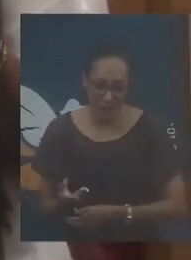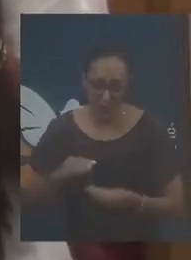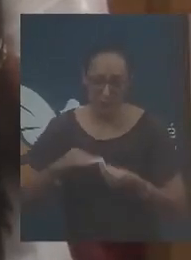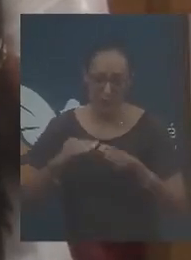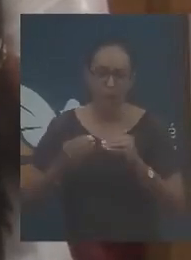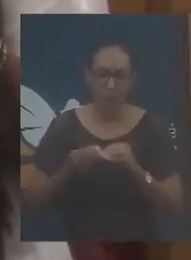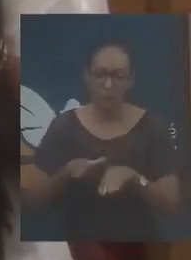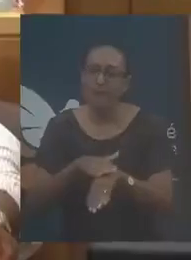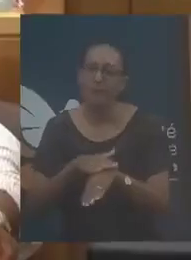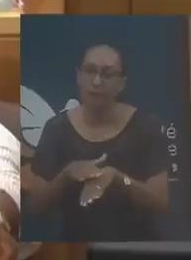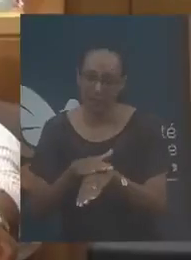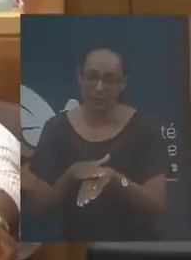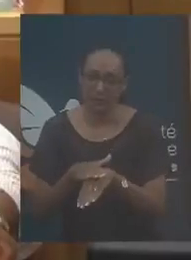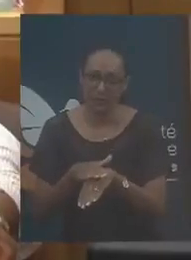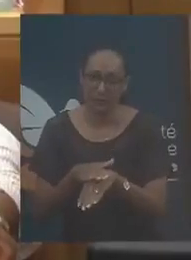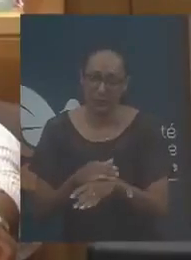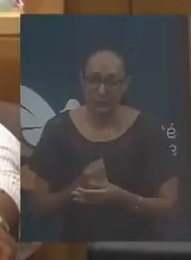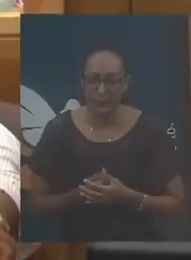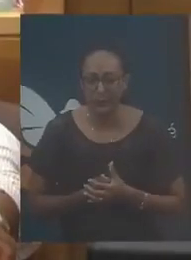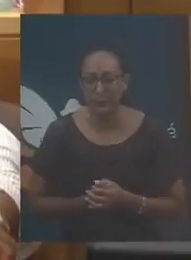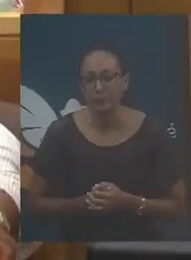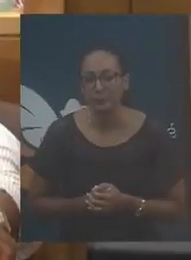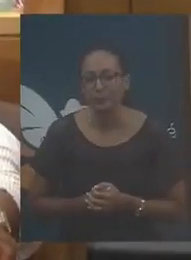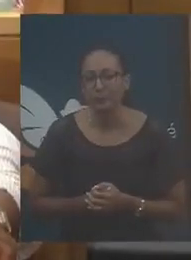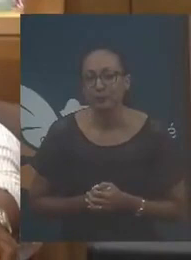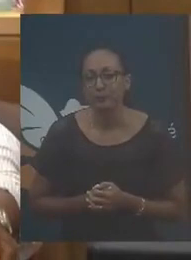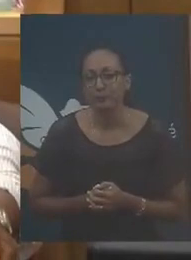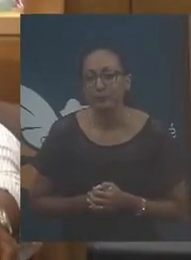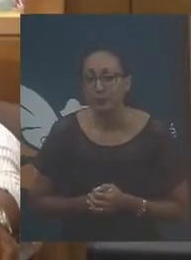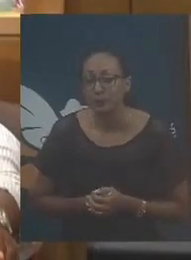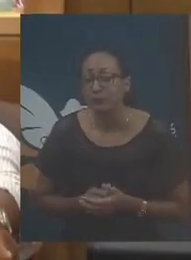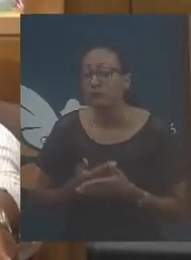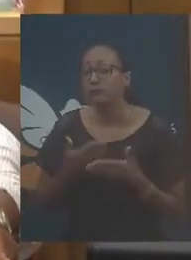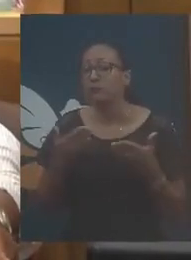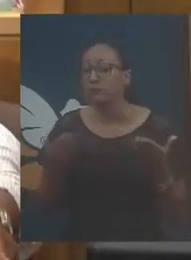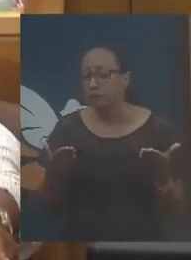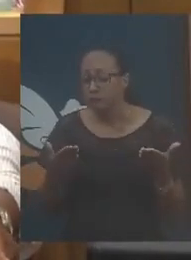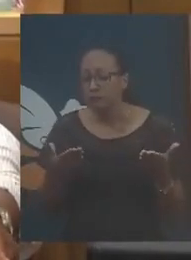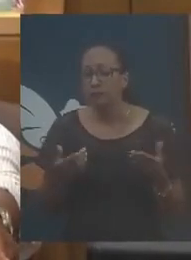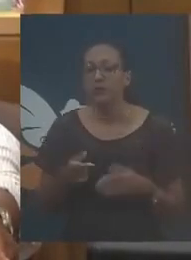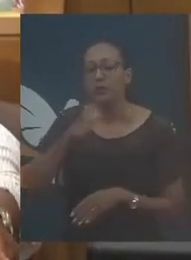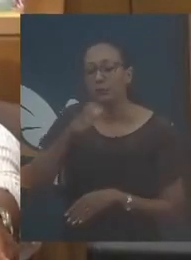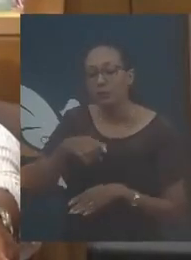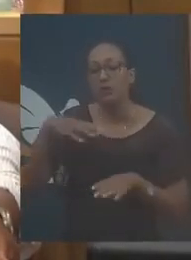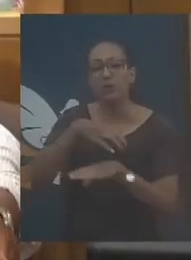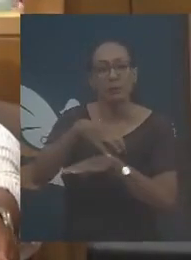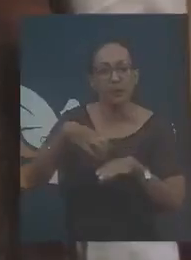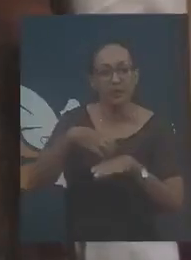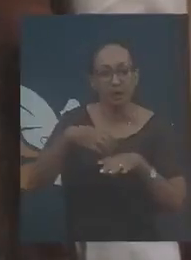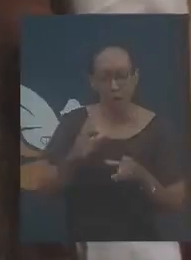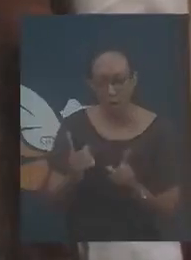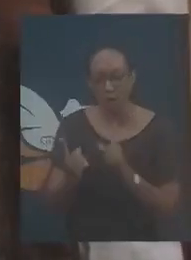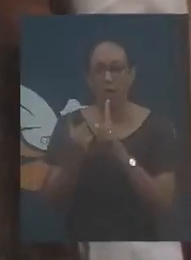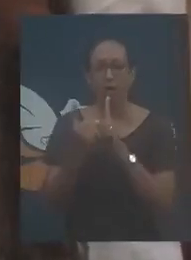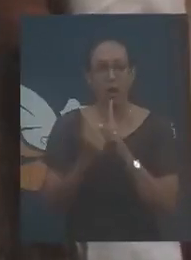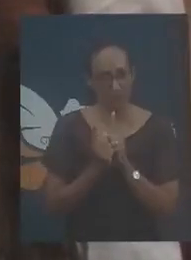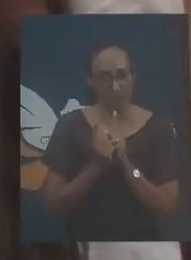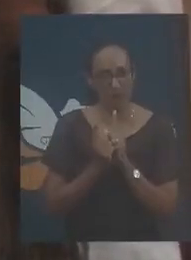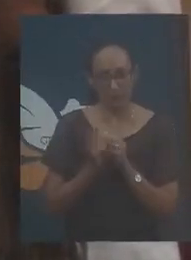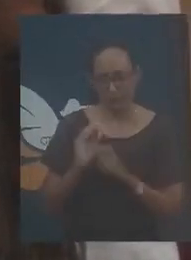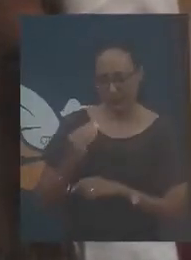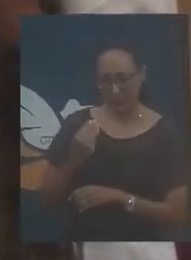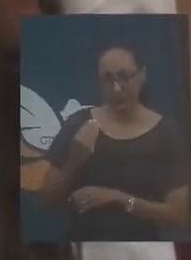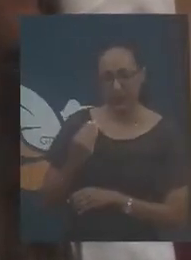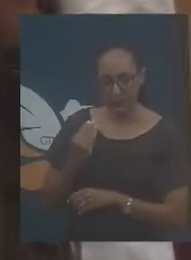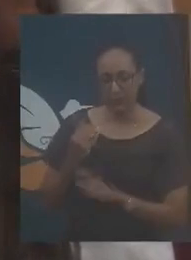de politique. Alors, permettez-moi de vous dire que nous avons été reçus par le préfet il y a 4 jours, mercredi